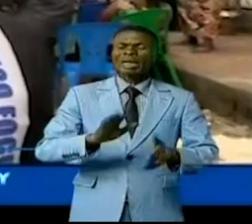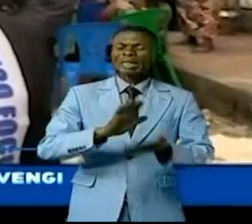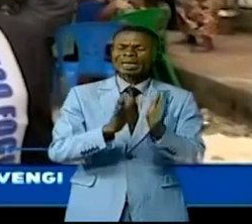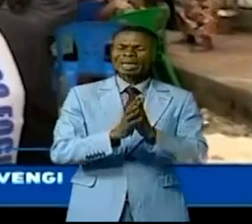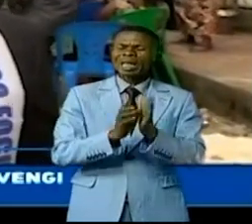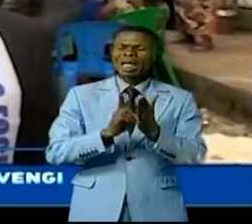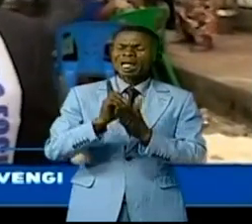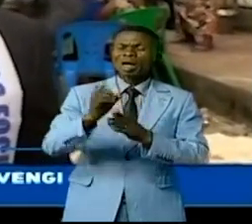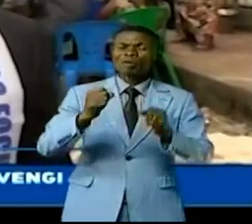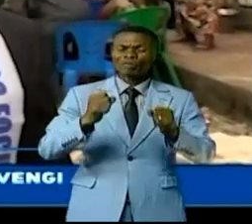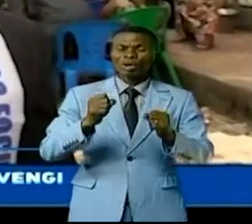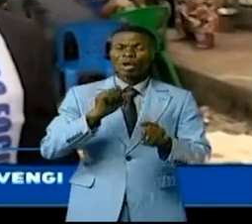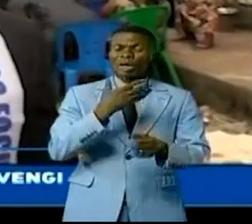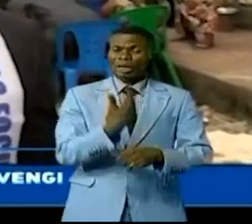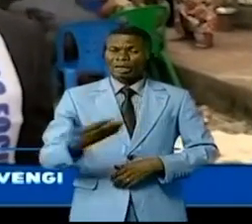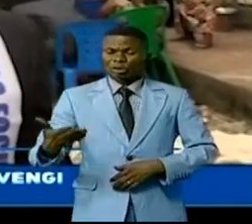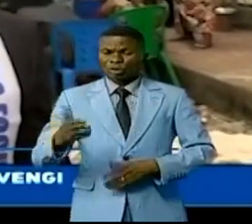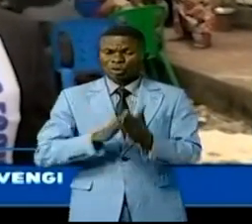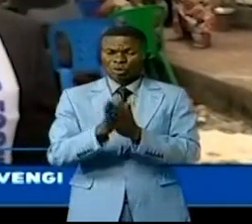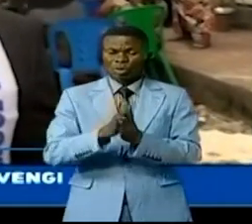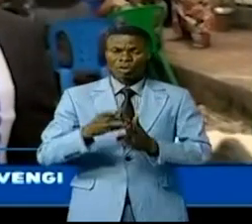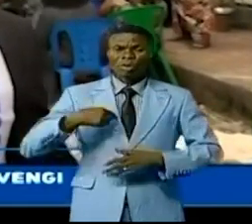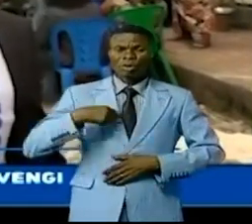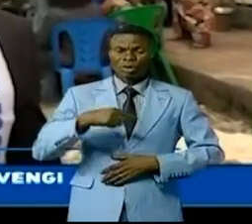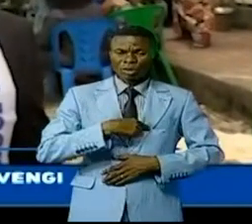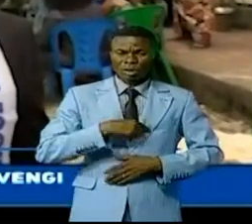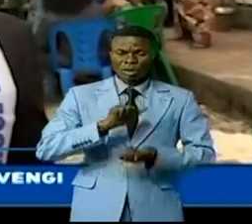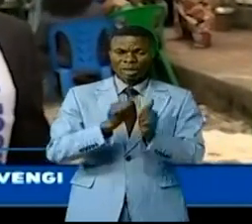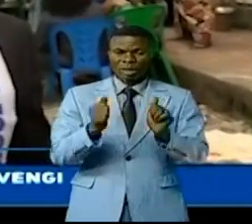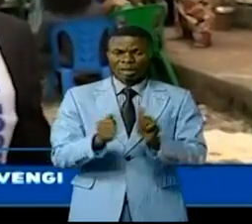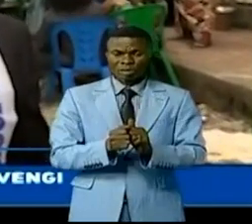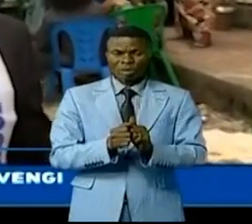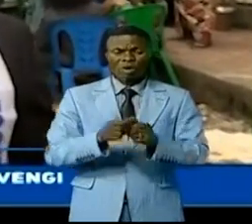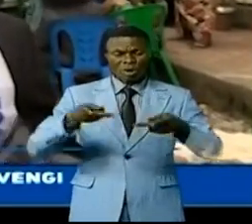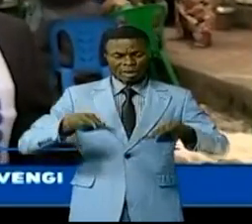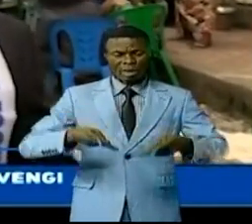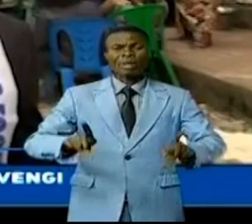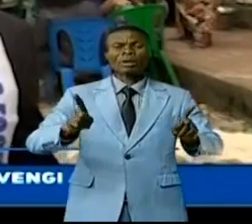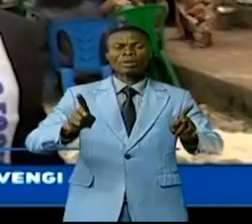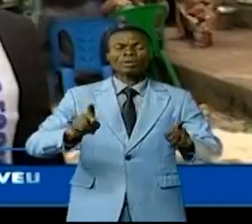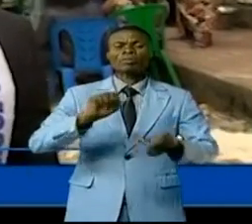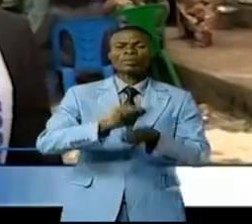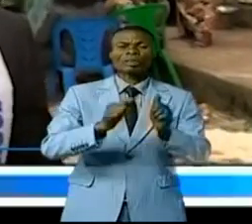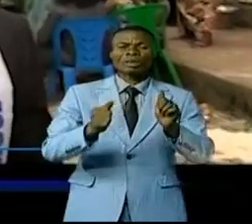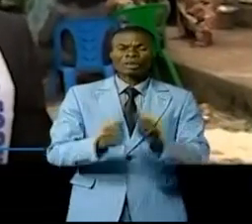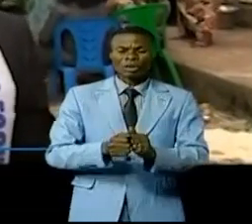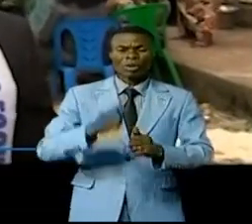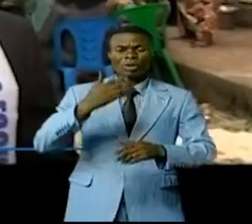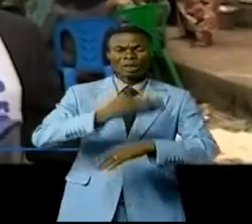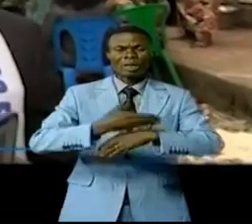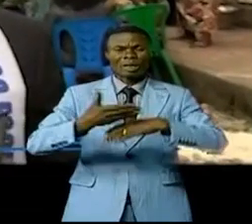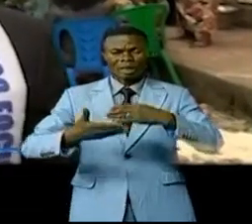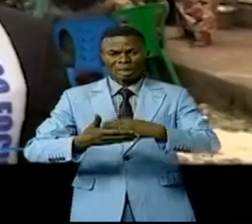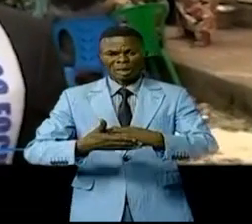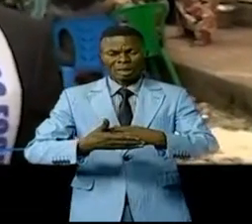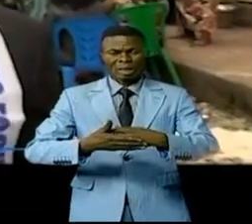Dans le domaine qui nous concerne, notamment dans ces concerns, le problème des autorisations, le problème d'installation